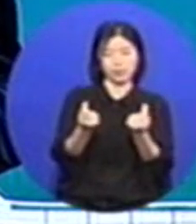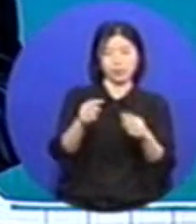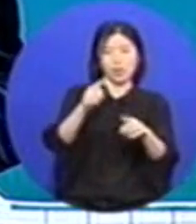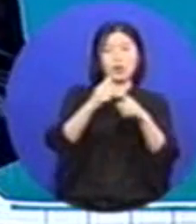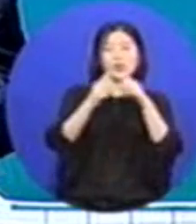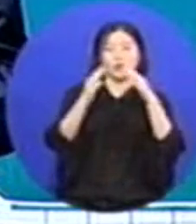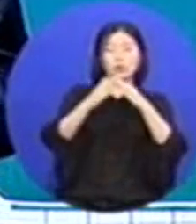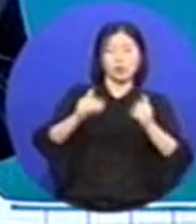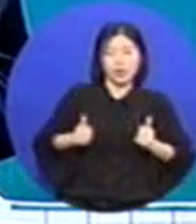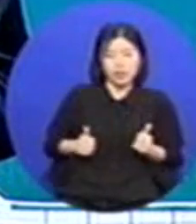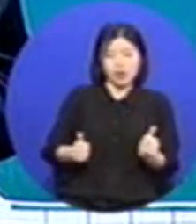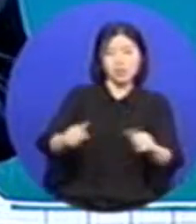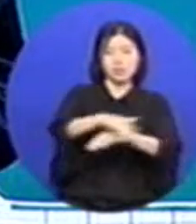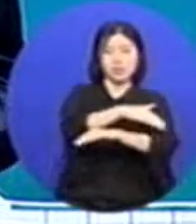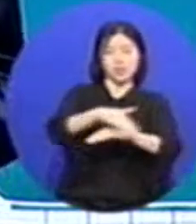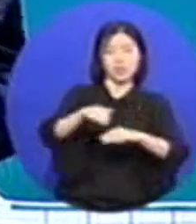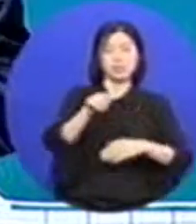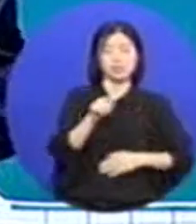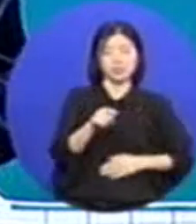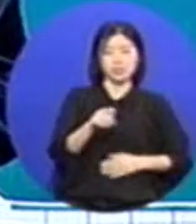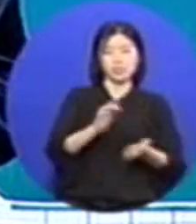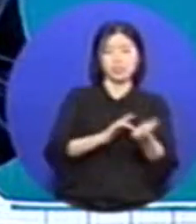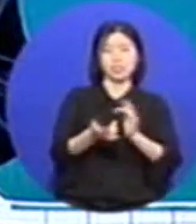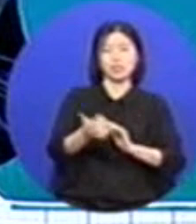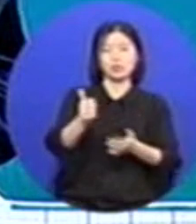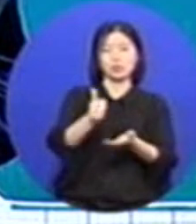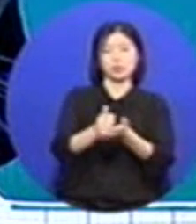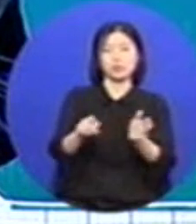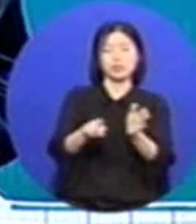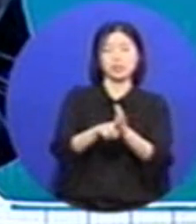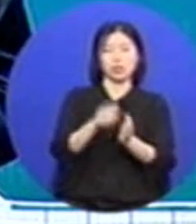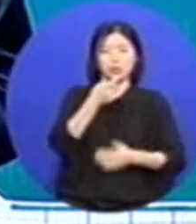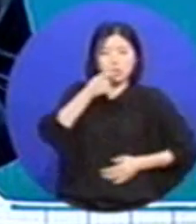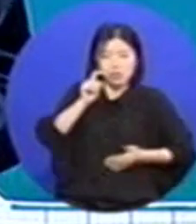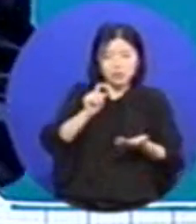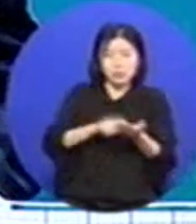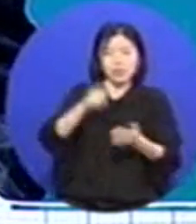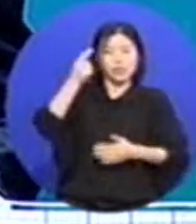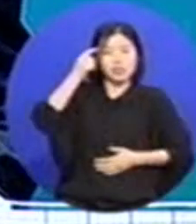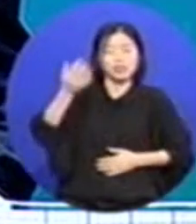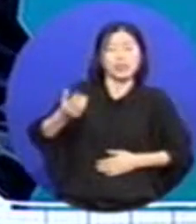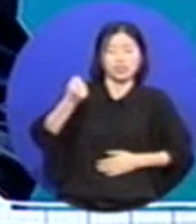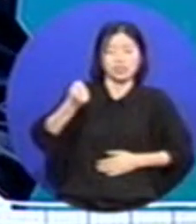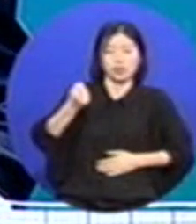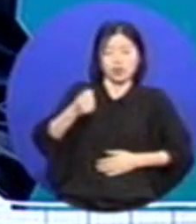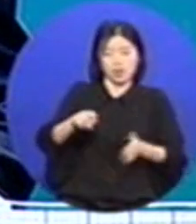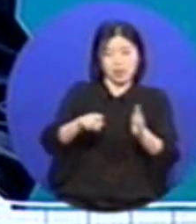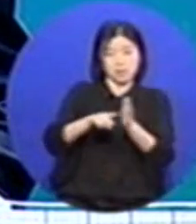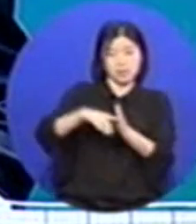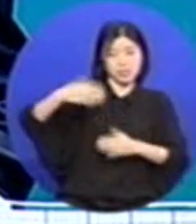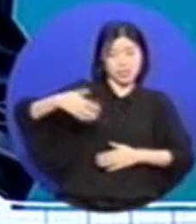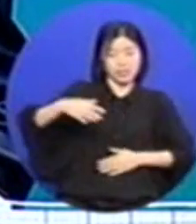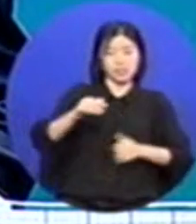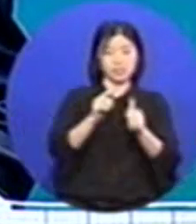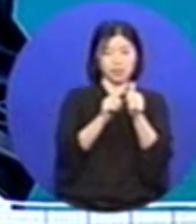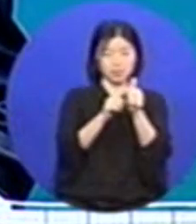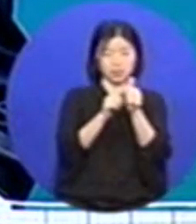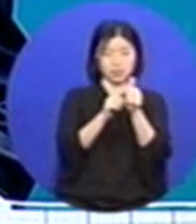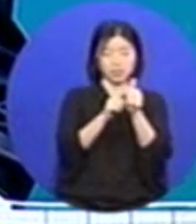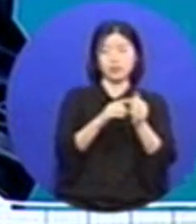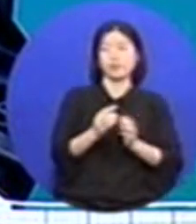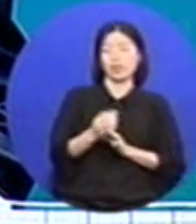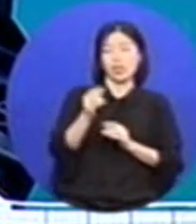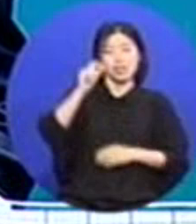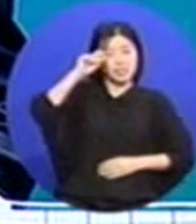것을 예수 믿는 거라고 그냥 쉽게 생각합니다 어느 불 집 남편이 새벽기도 나가려고